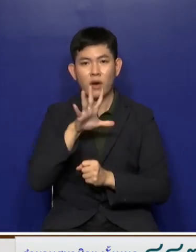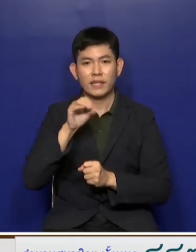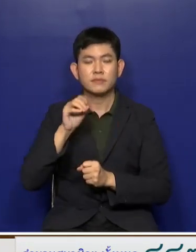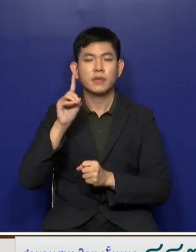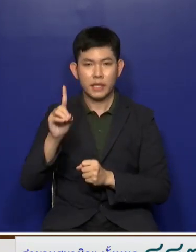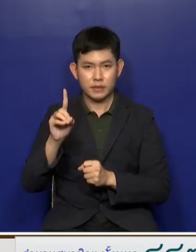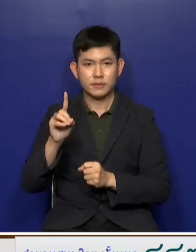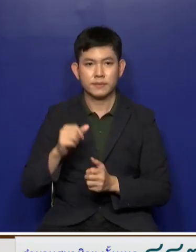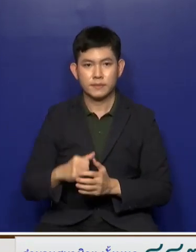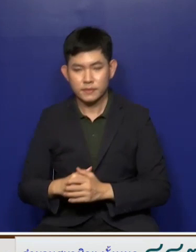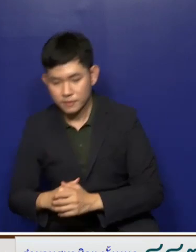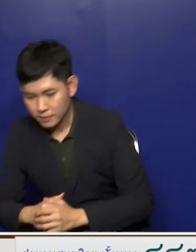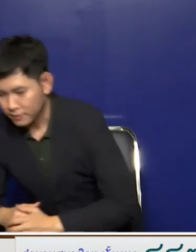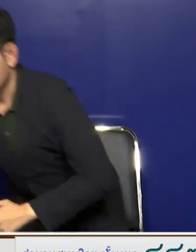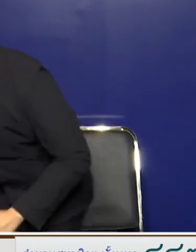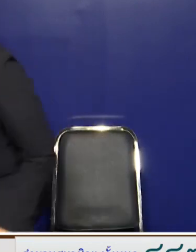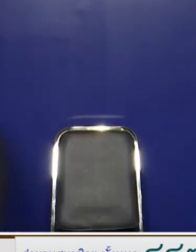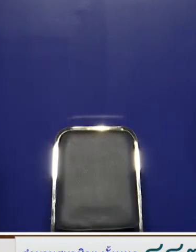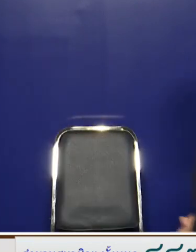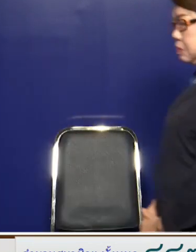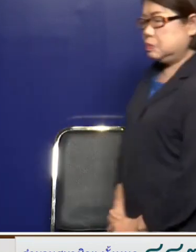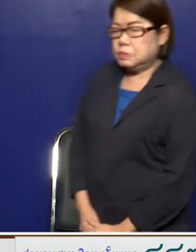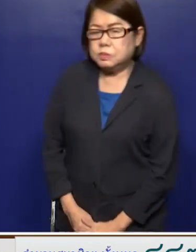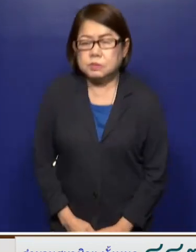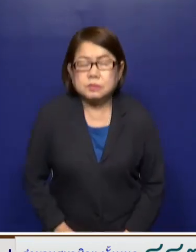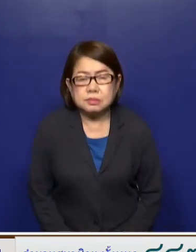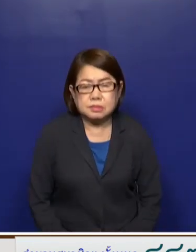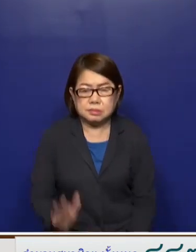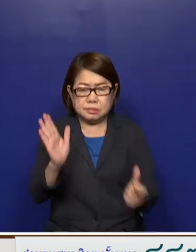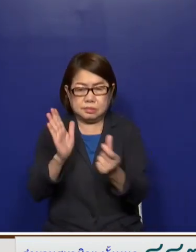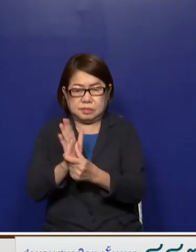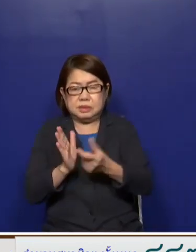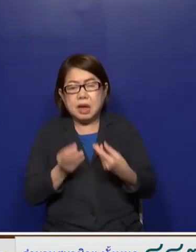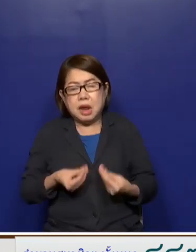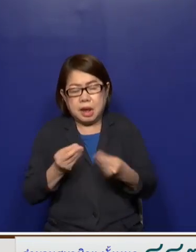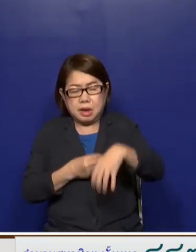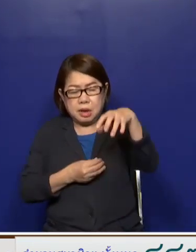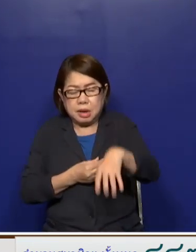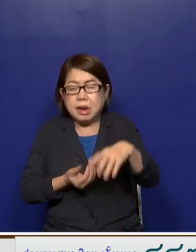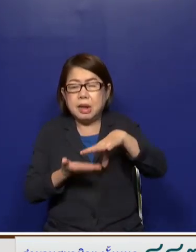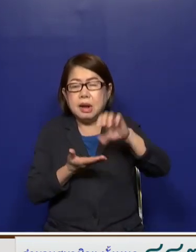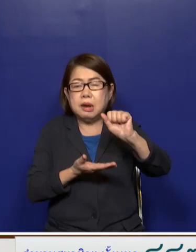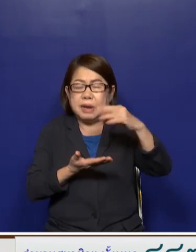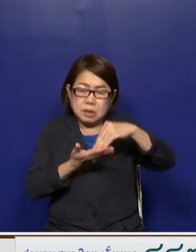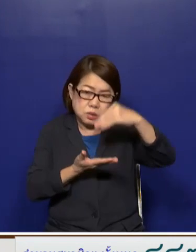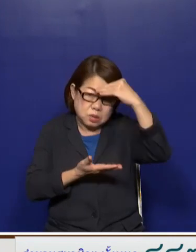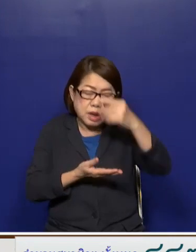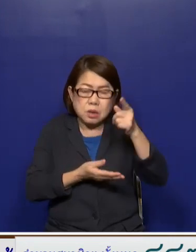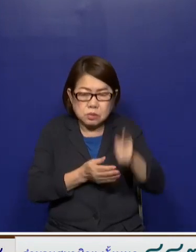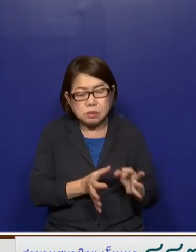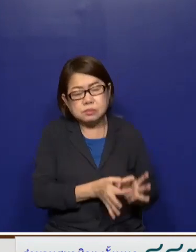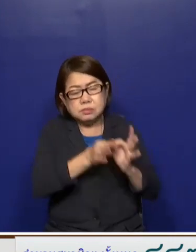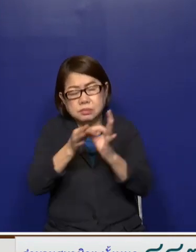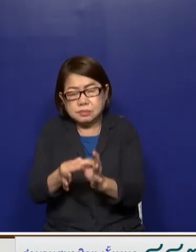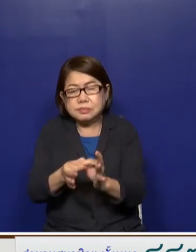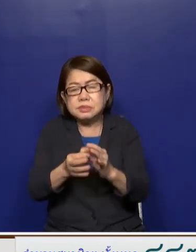เนี่ยกำหนดให้มีสถาบันการศึกษาซึ่งสามารถไปพัฒนาในสถาบันวิทยาลัย